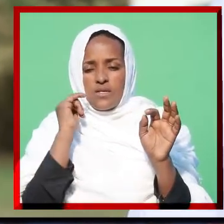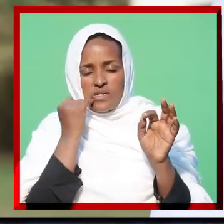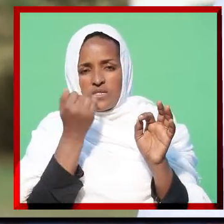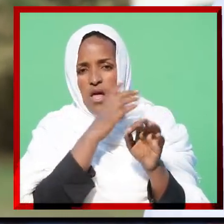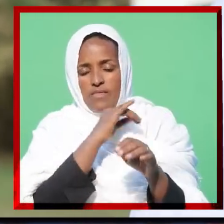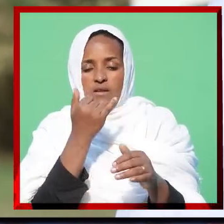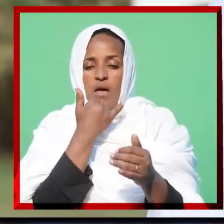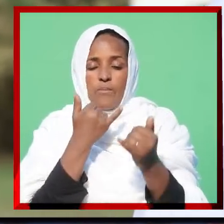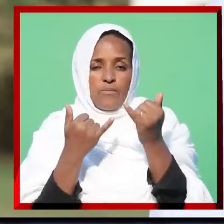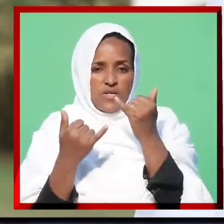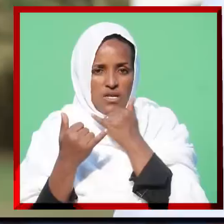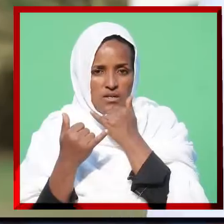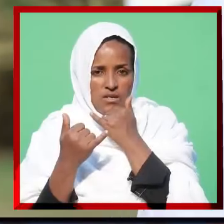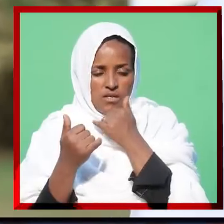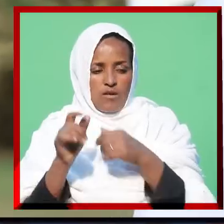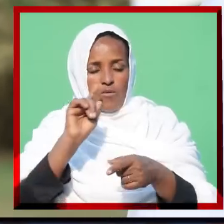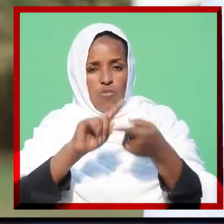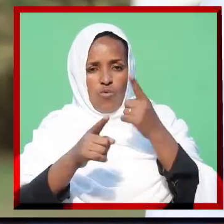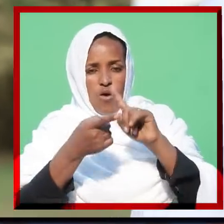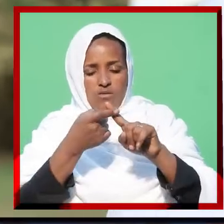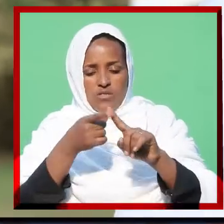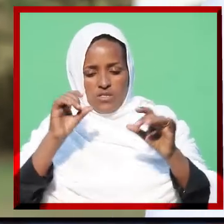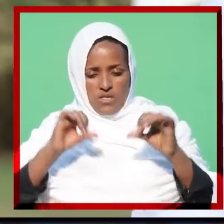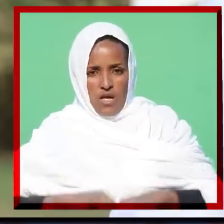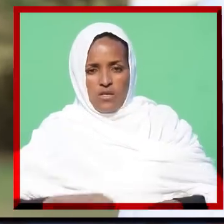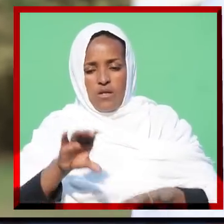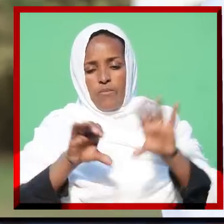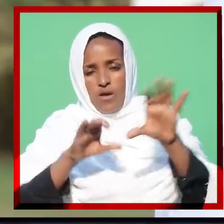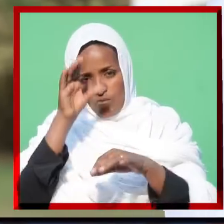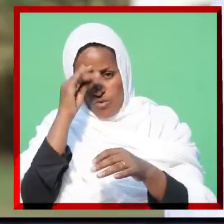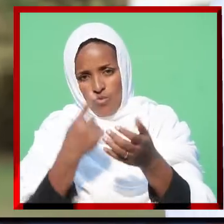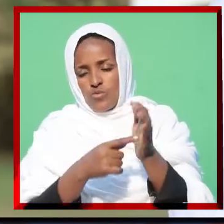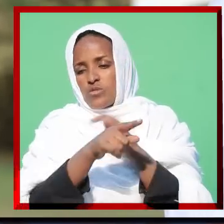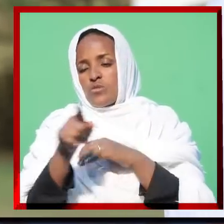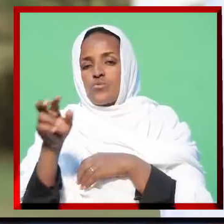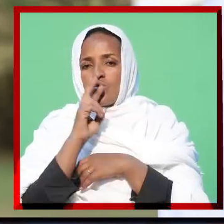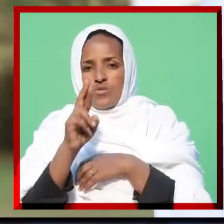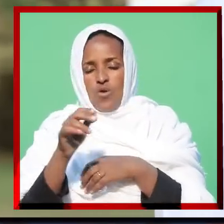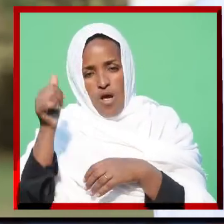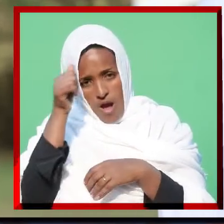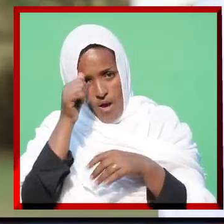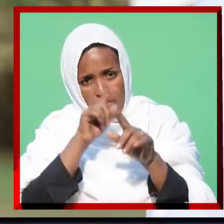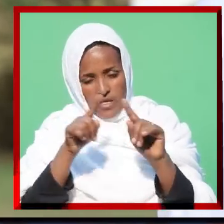كناتنا بدلن ببالن جراتشو كداتن يمي عدرقسوه جندسونا اتشو عميل قن اندبقية